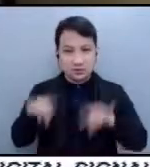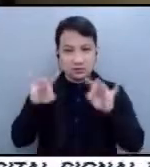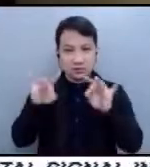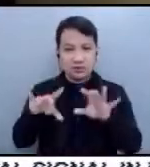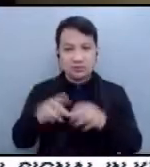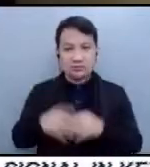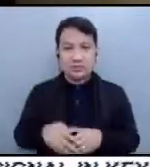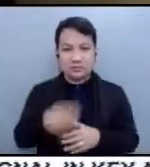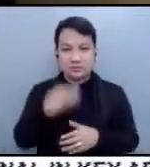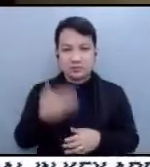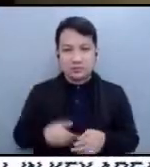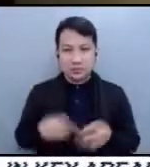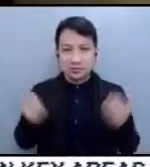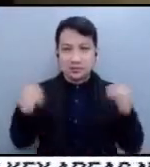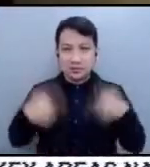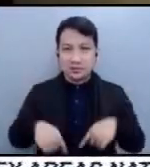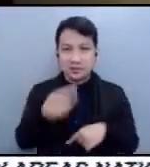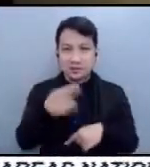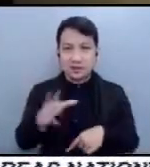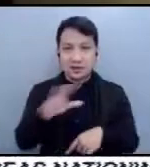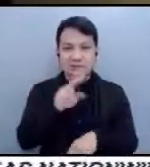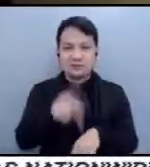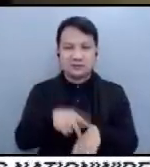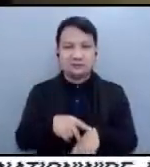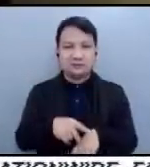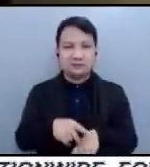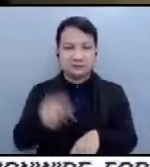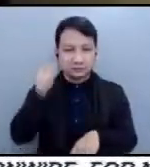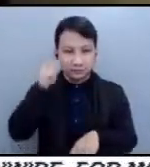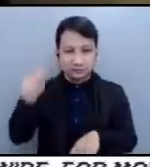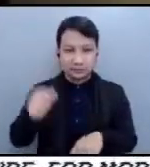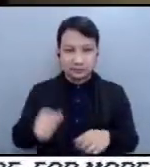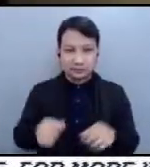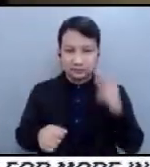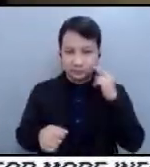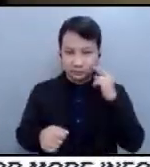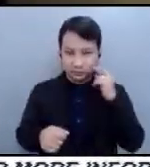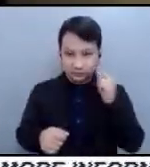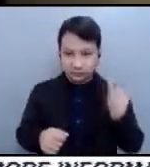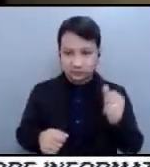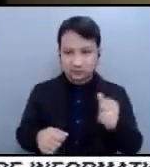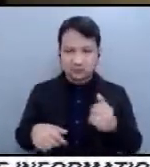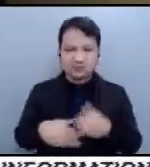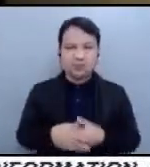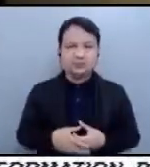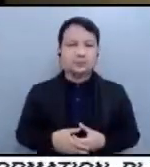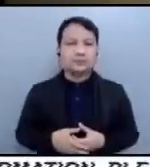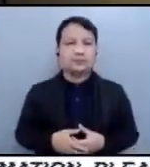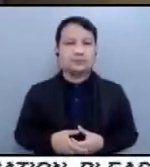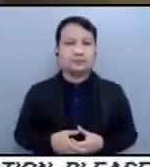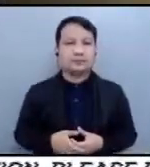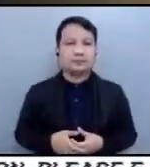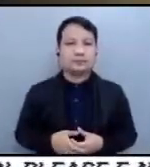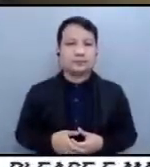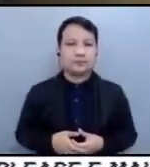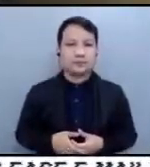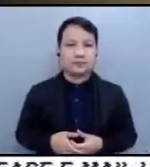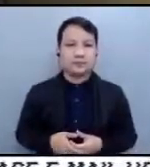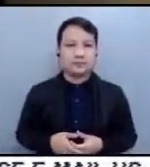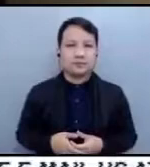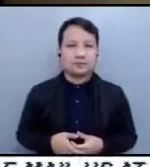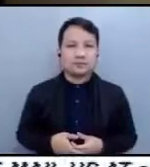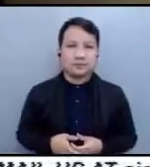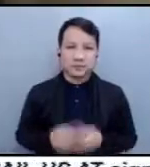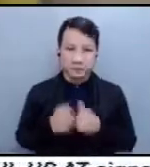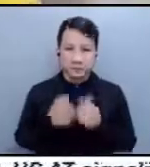Welcome sa Rise and Shine Pilipinas, Atalia Badere at Miko Akashi Dagaas. Oh guys, bati